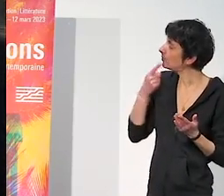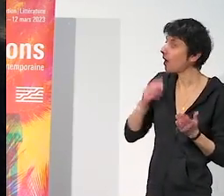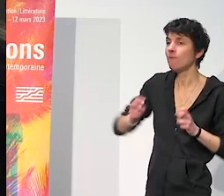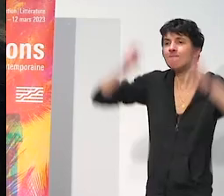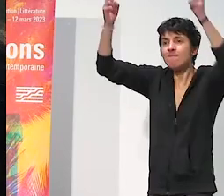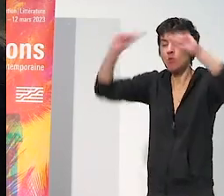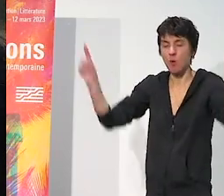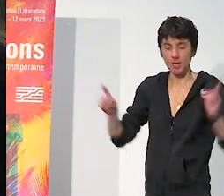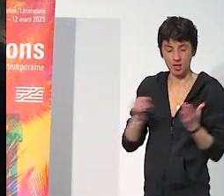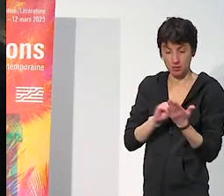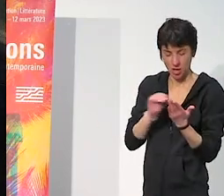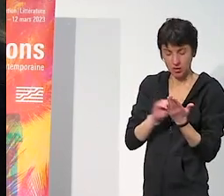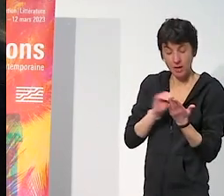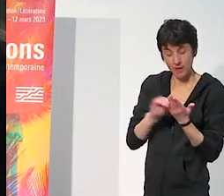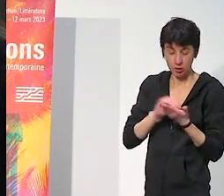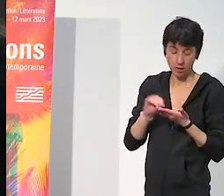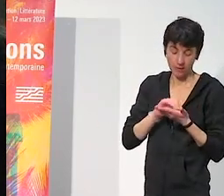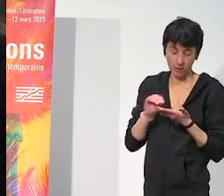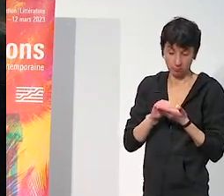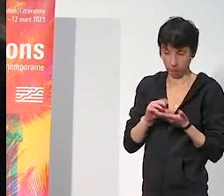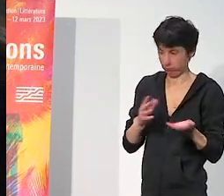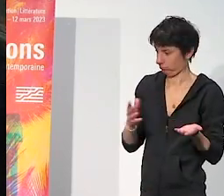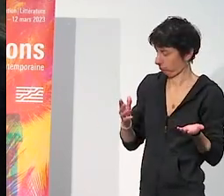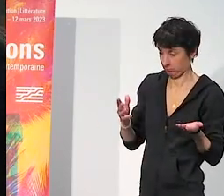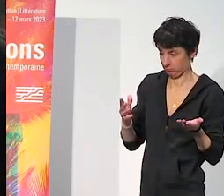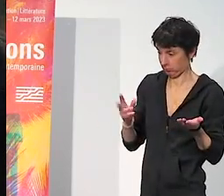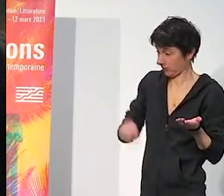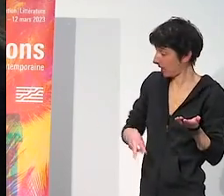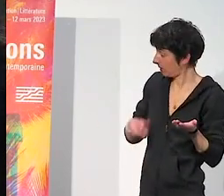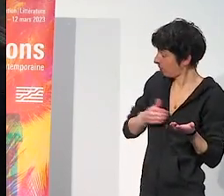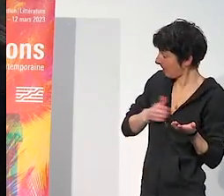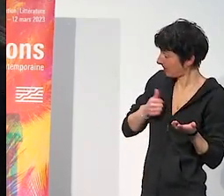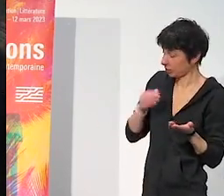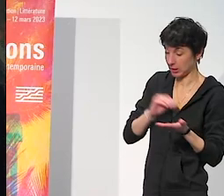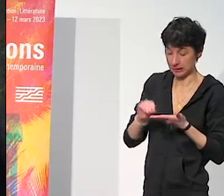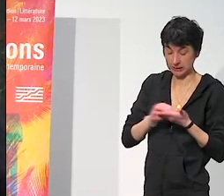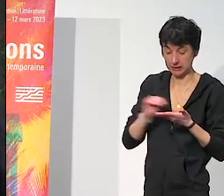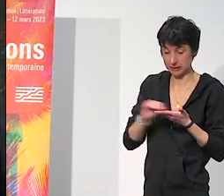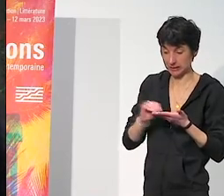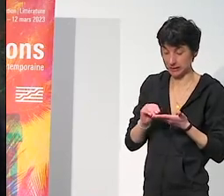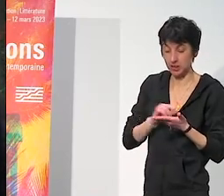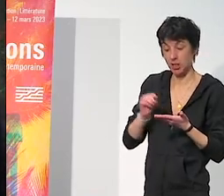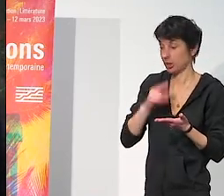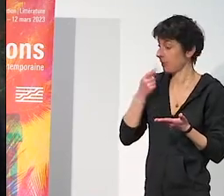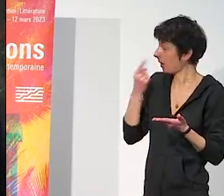Je me rends compte, mais c'est dingue. En fait, c'est. Oui, j'écris à haute voix. Mais